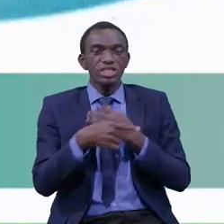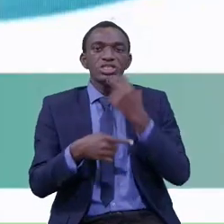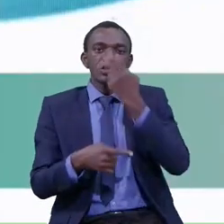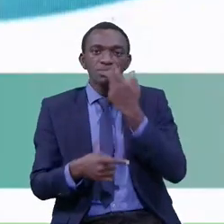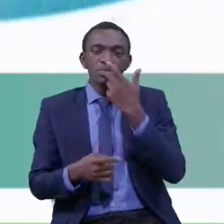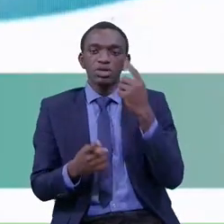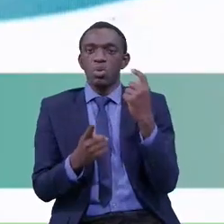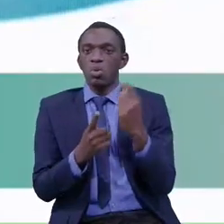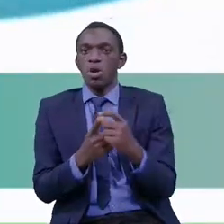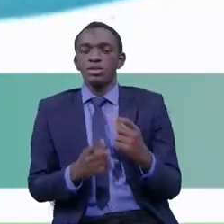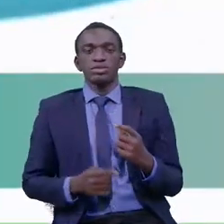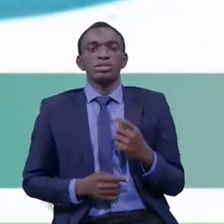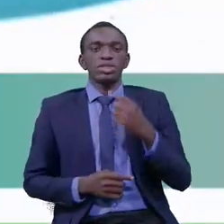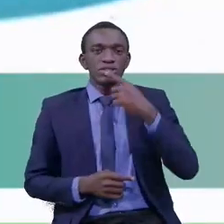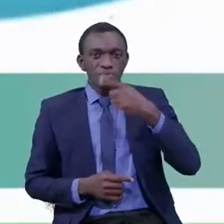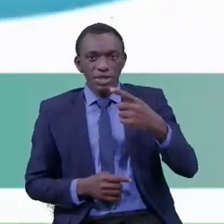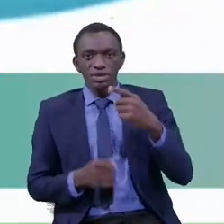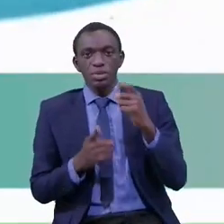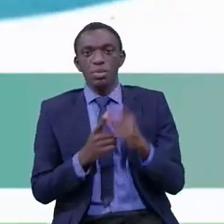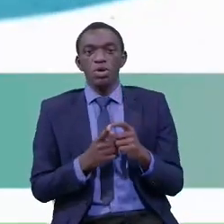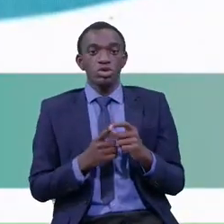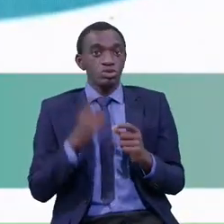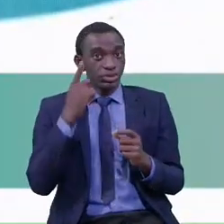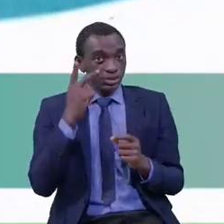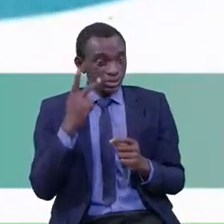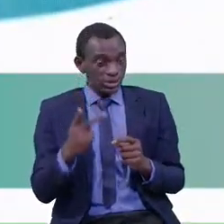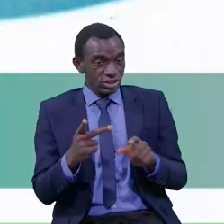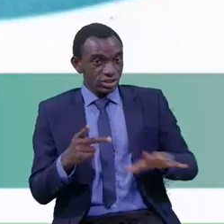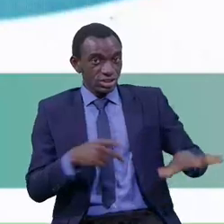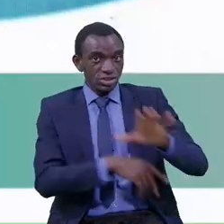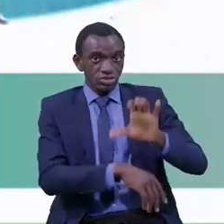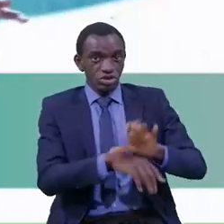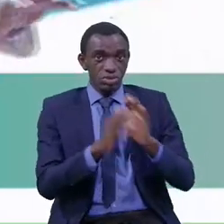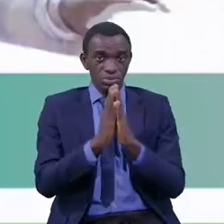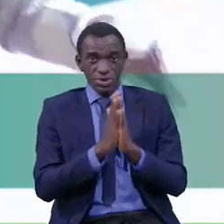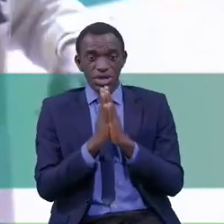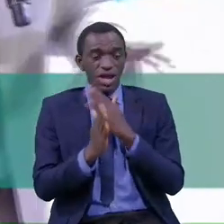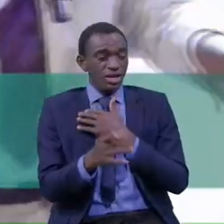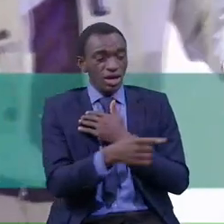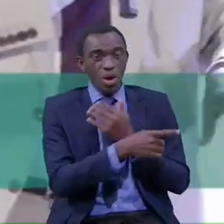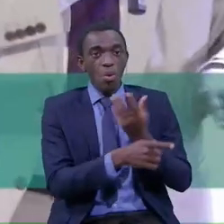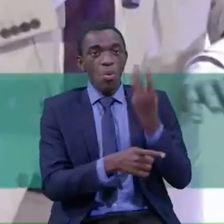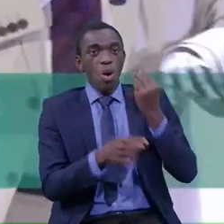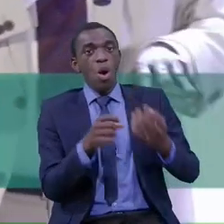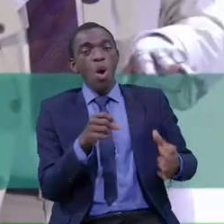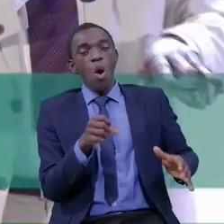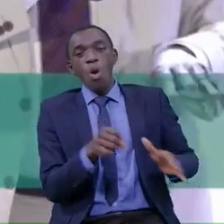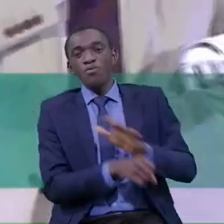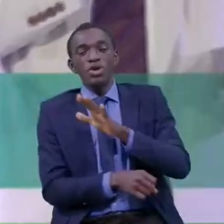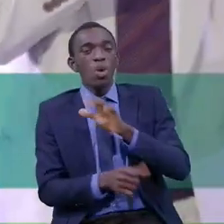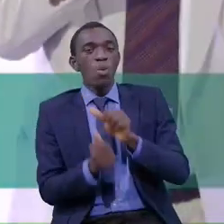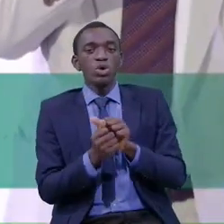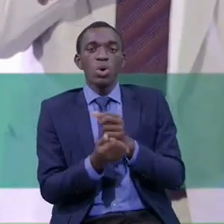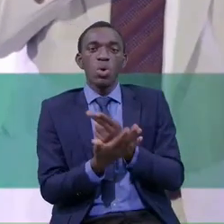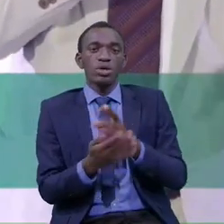Et ils annonçaient la parole. Ils furent tous remplis du Saint-Esprit. Et ils ne sont pas restés là,